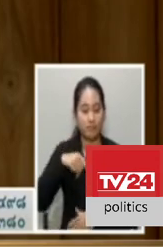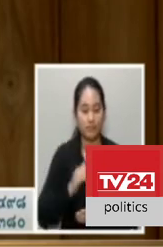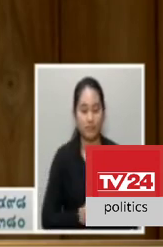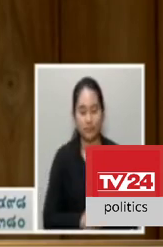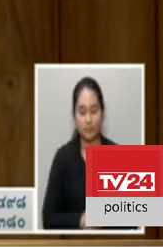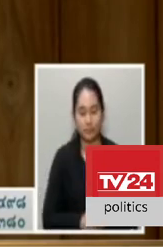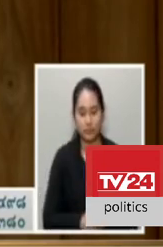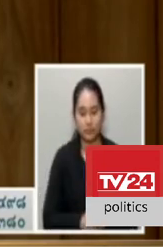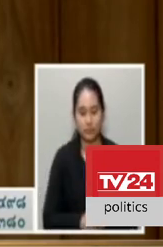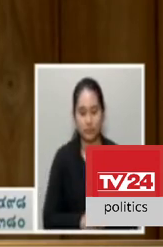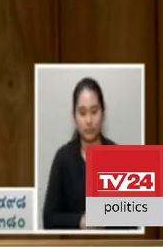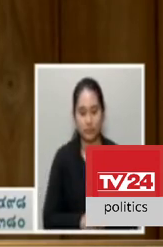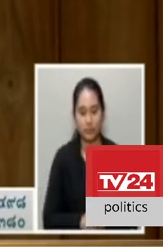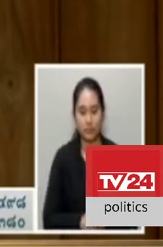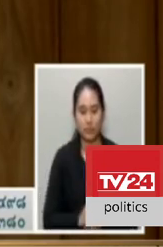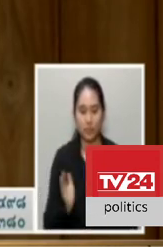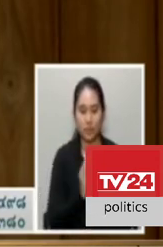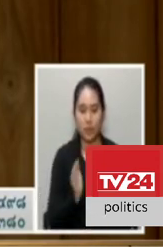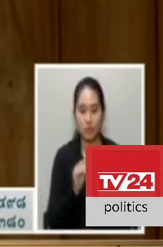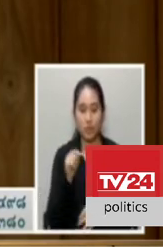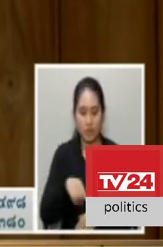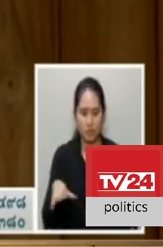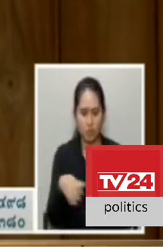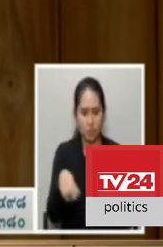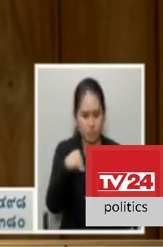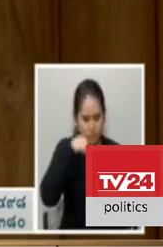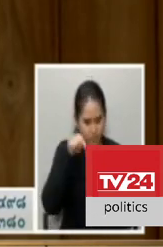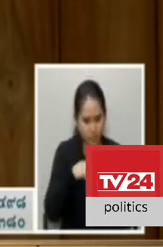ากก็คือเรื่องของเนี่ยอาเซบซึ่ง